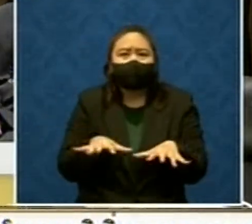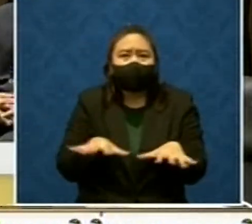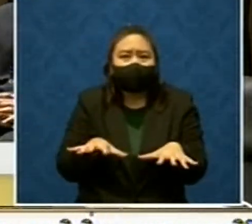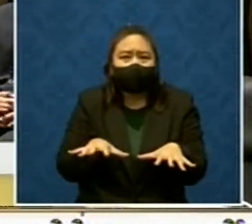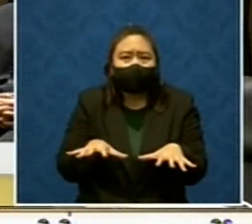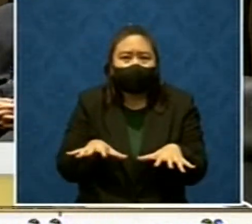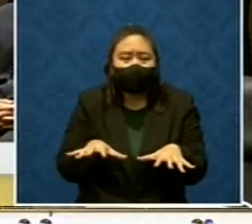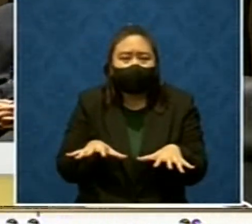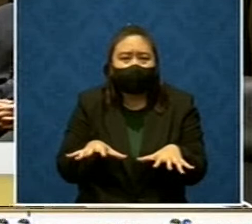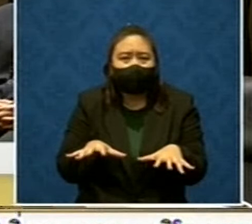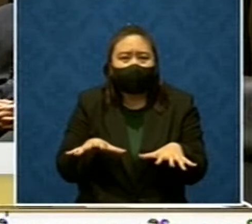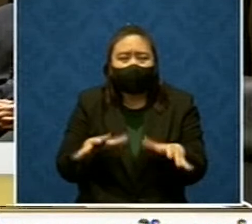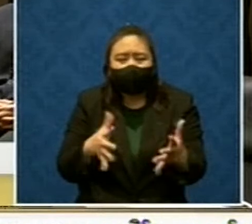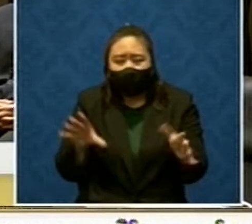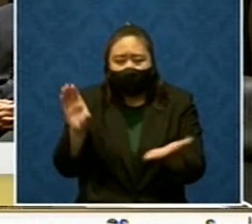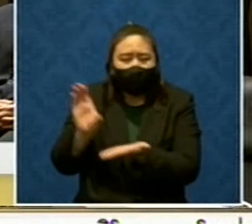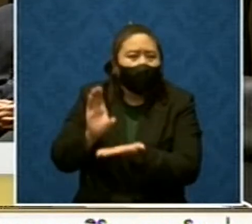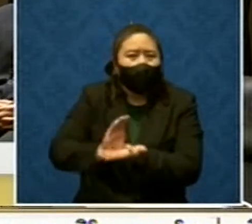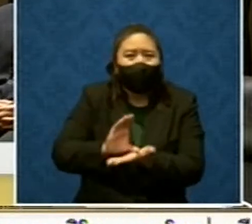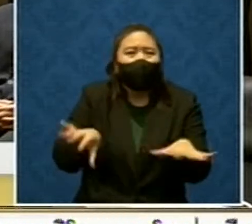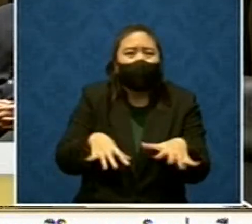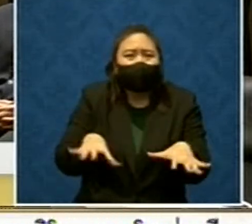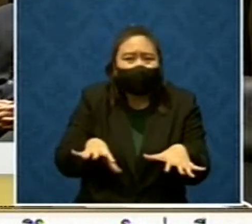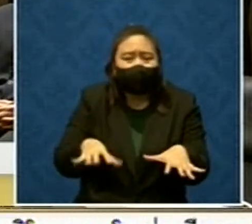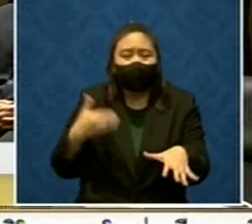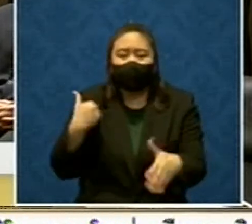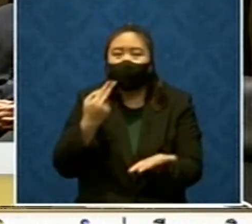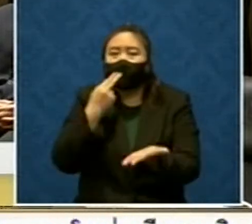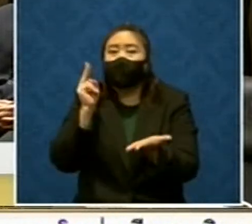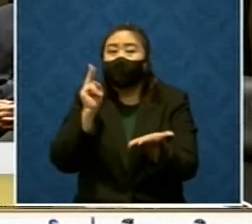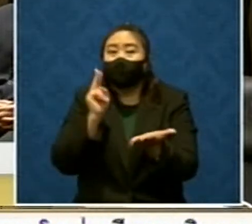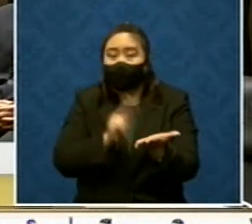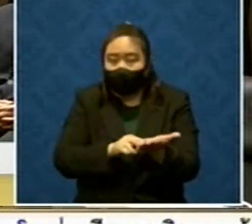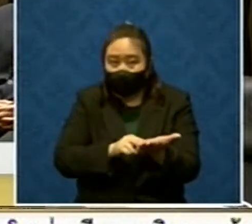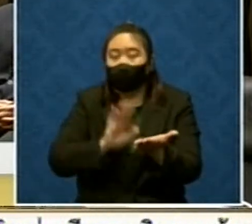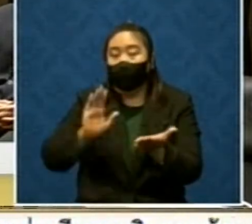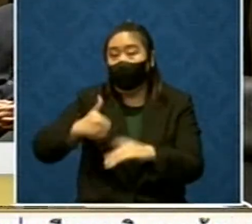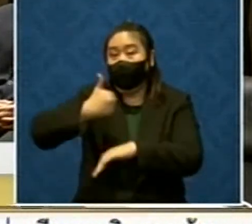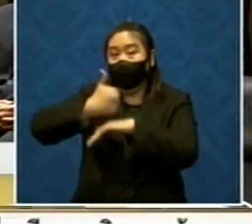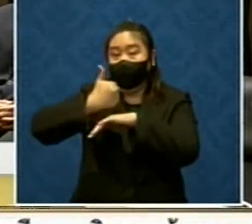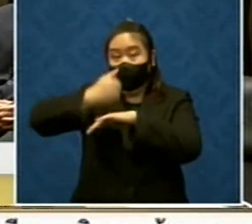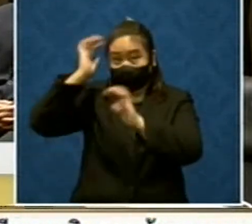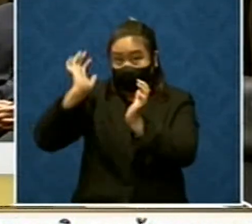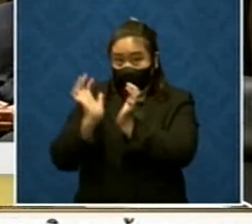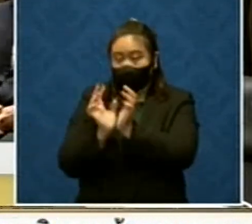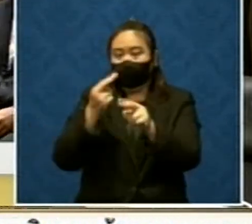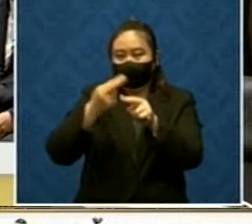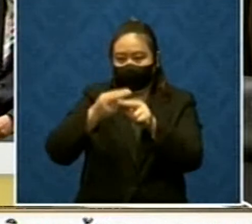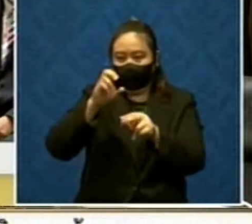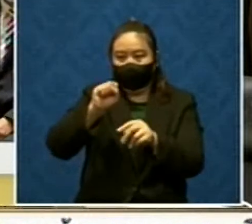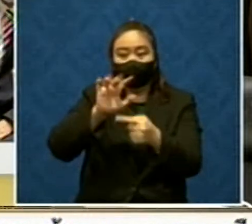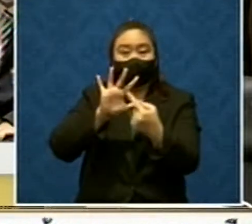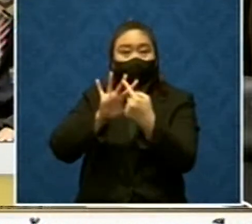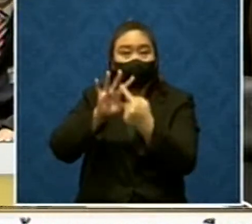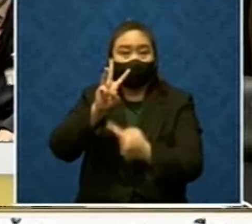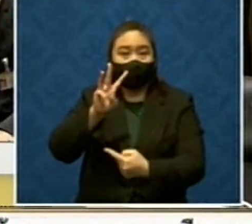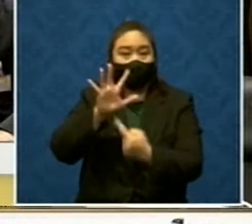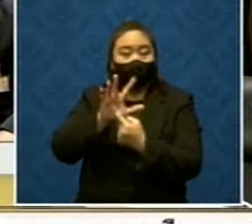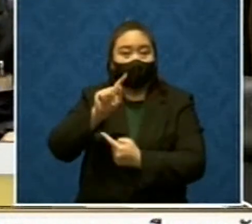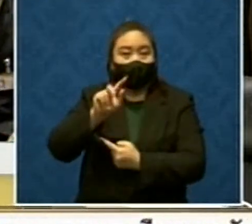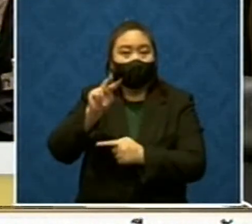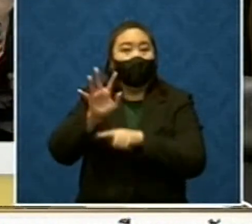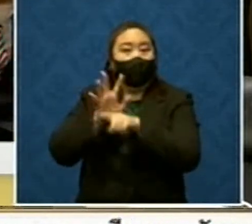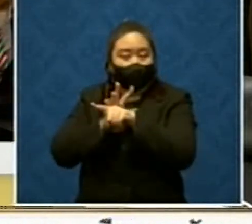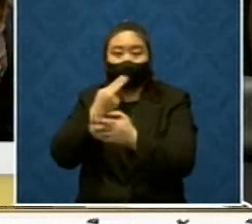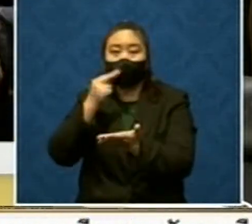ไรอื่นใดเลยมีหนังสือเวียนของผบ.ตร.ชื่อสุวัฒน์ก็เวียนปกติดูสไลด์ที่